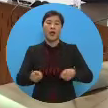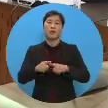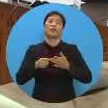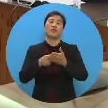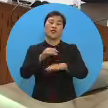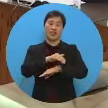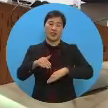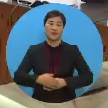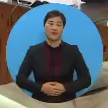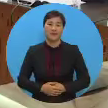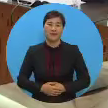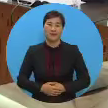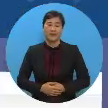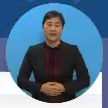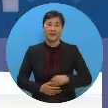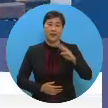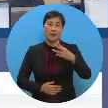함께 추진하기로 했습니다.